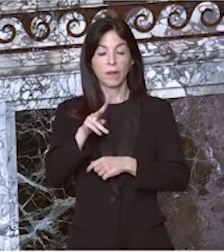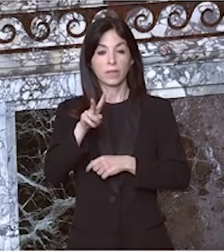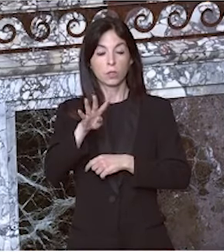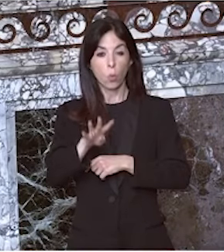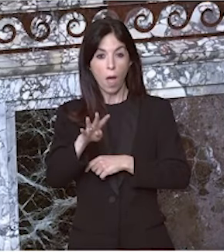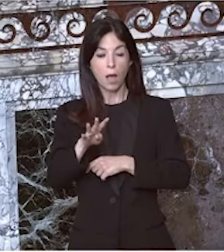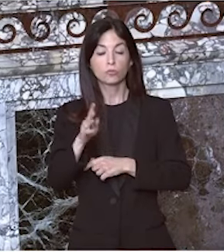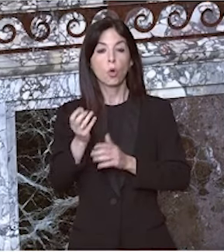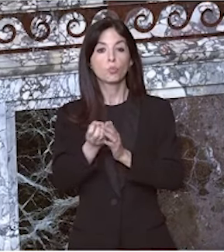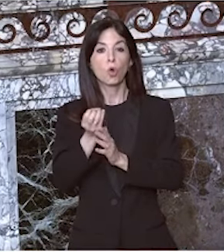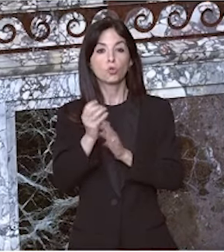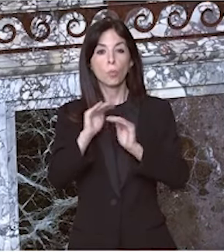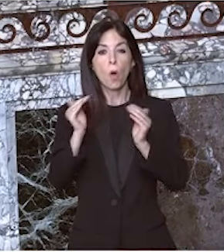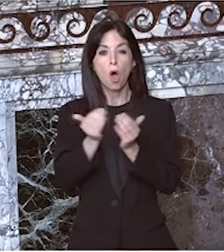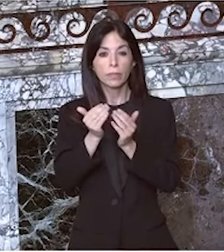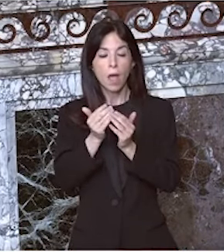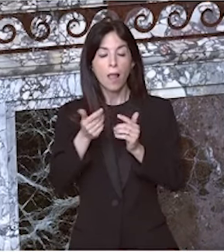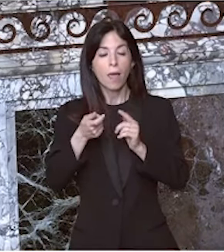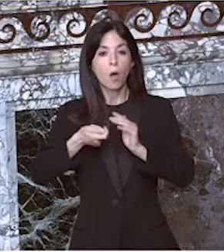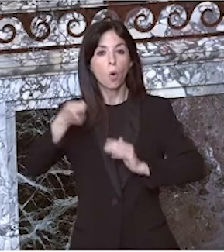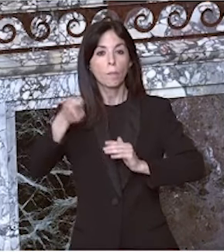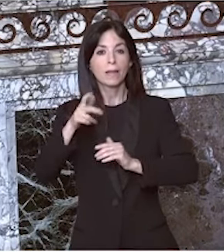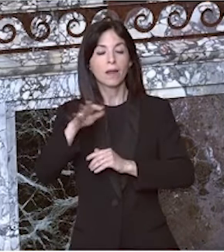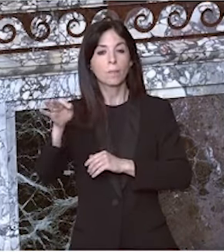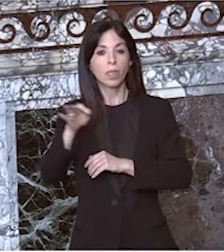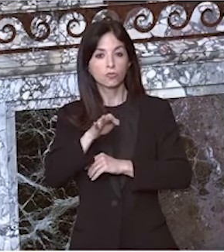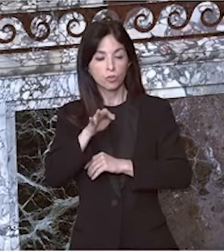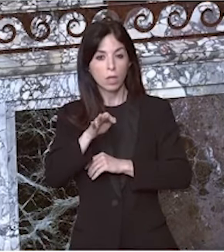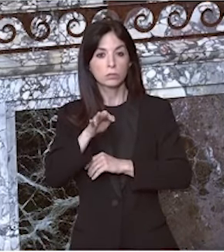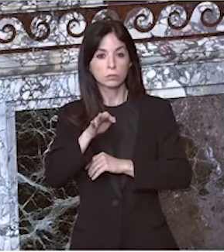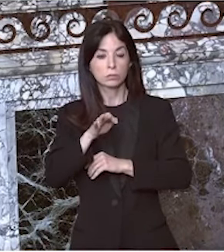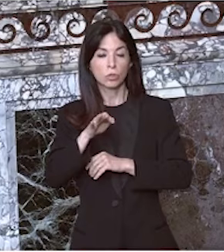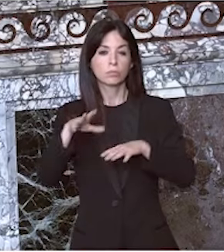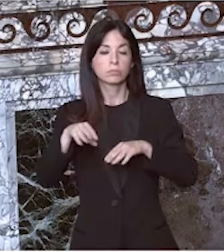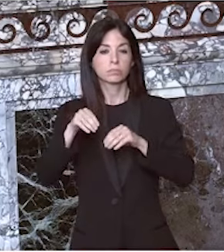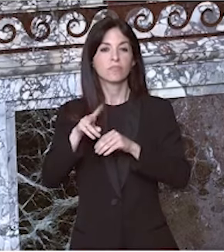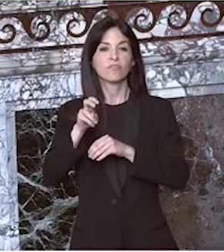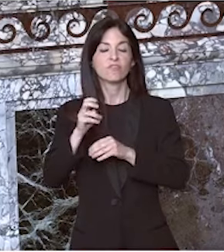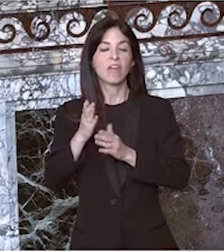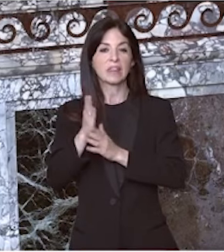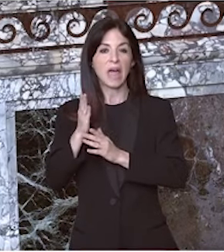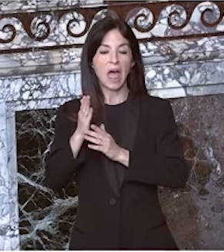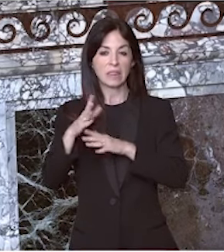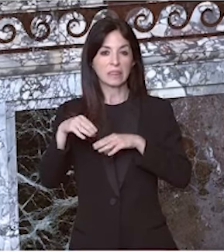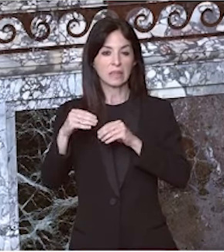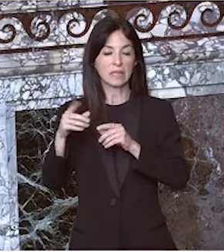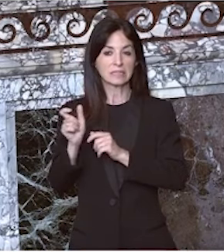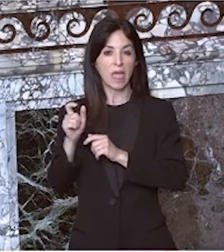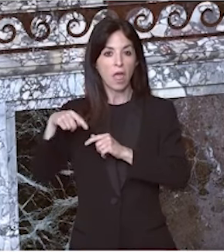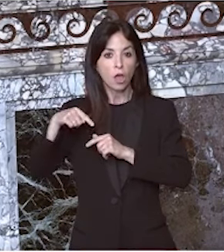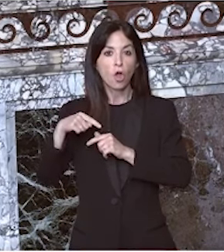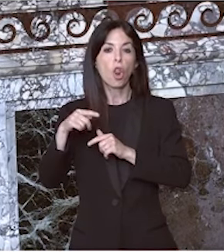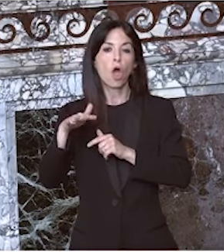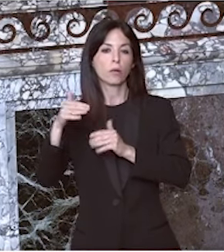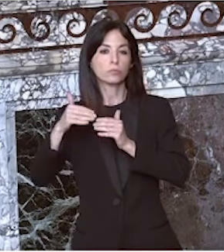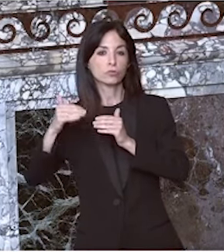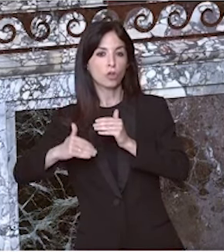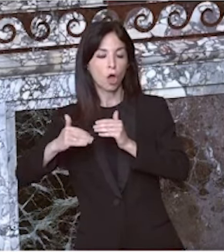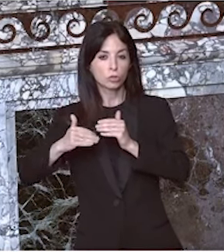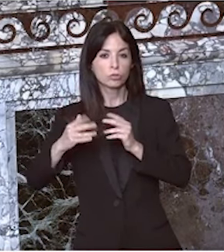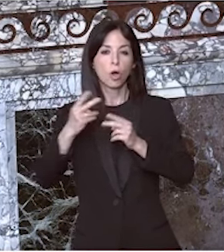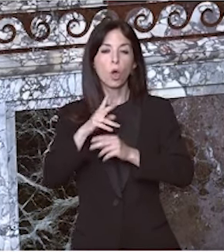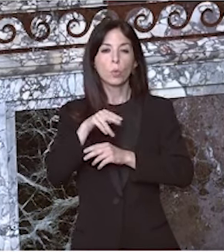mondiale crescerebbe del 3%, sensibilmente sotto la media dei primi 20 anni di questo secolo. Dopo aver ristagnato